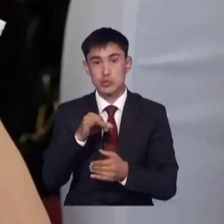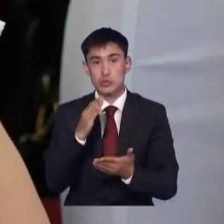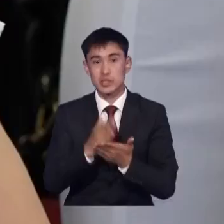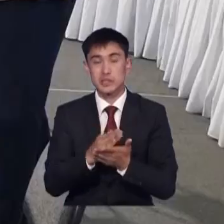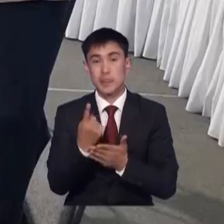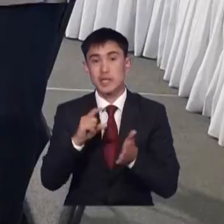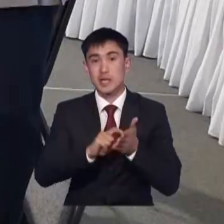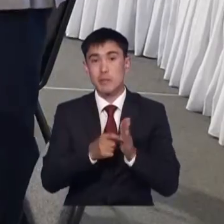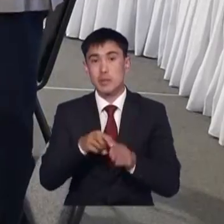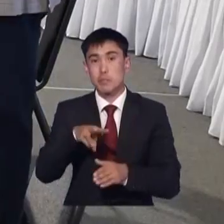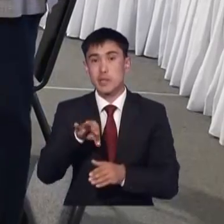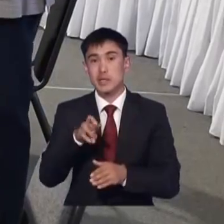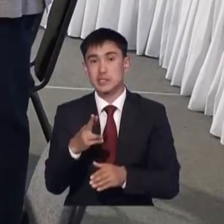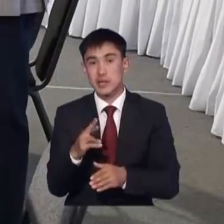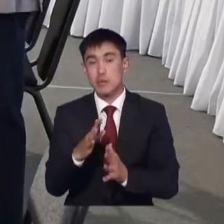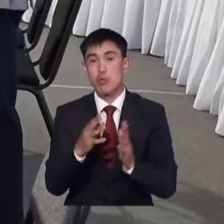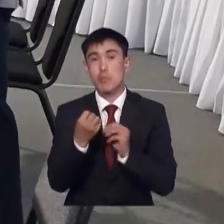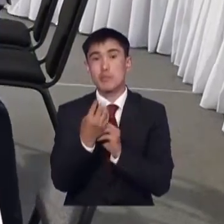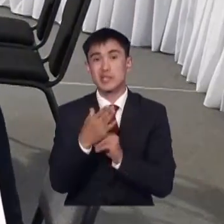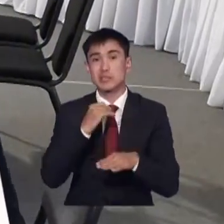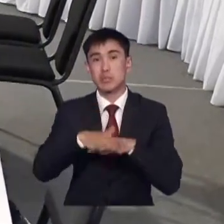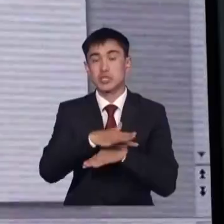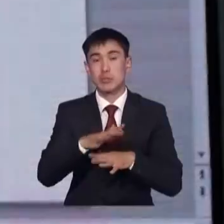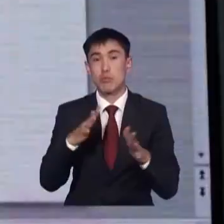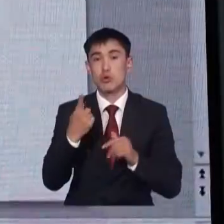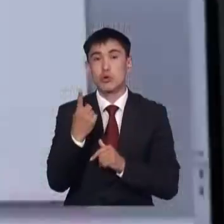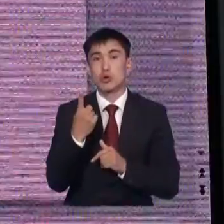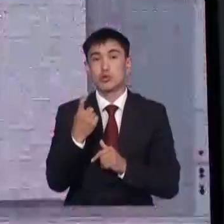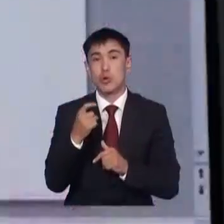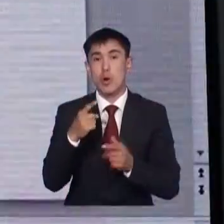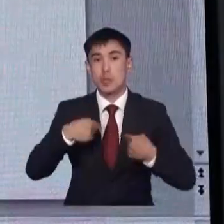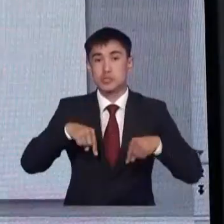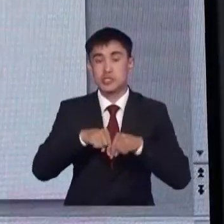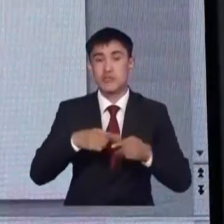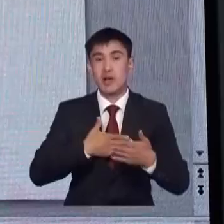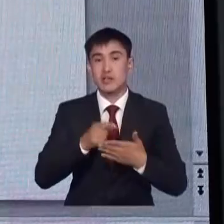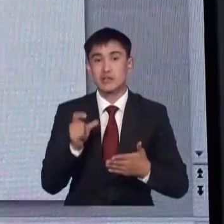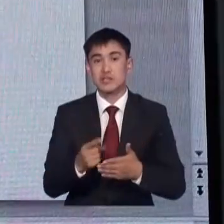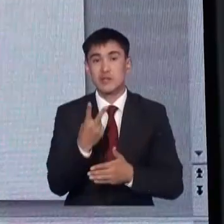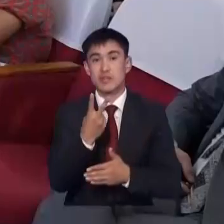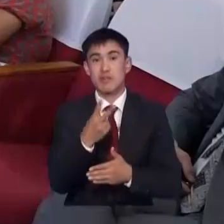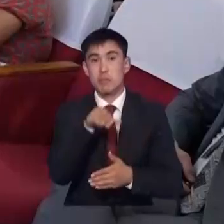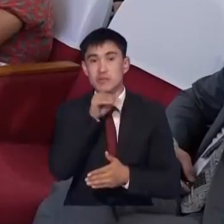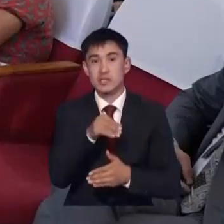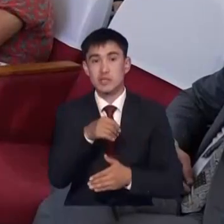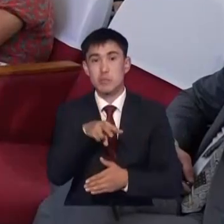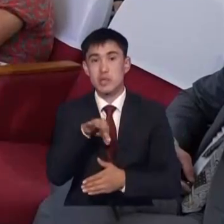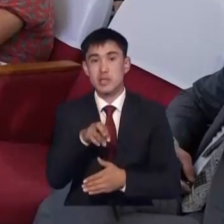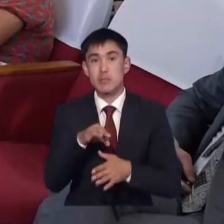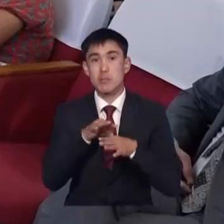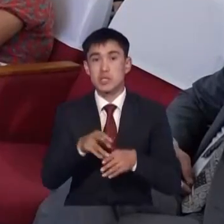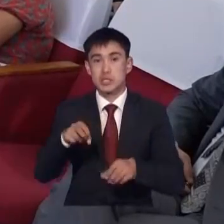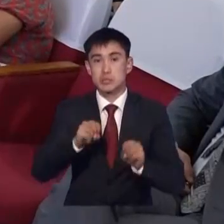действует один кабинет медиации и более 15 площадок более 100 общественных активистов и два профессиональных